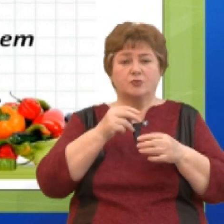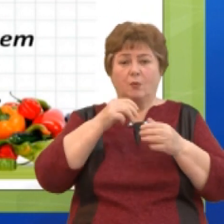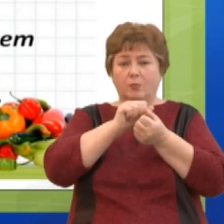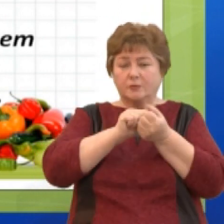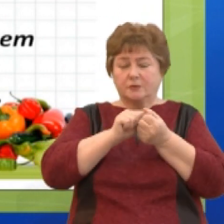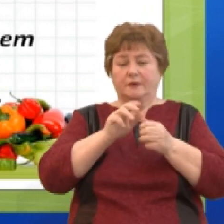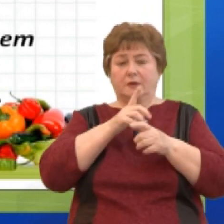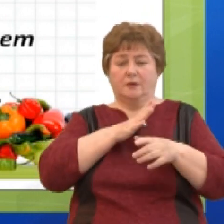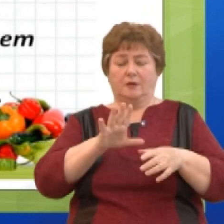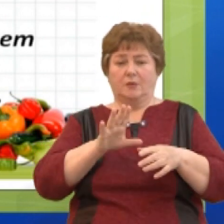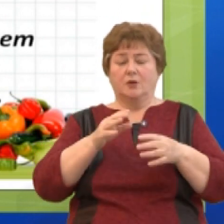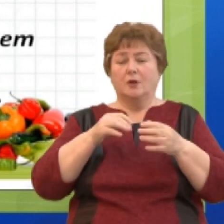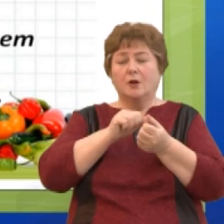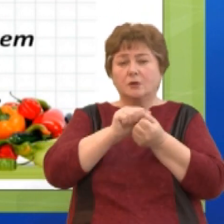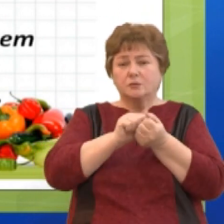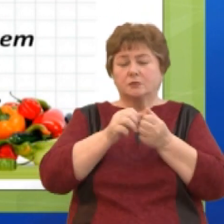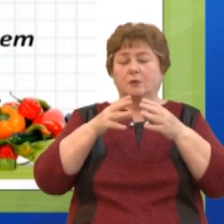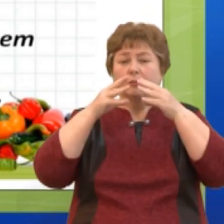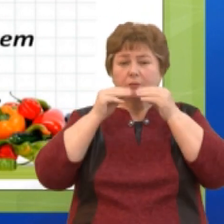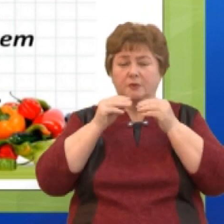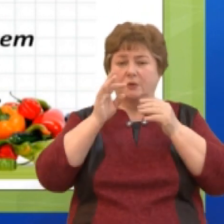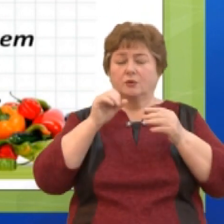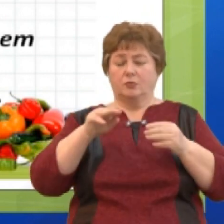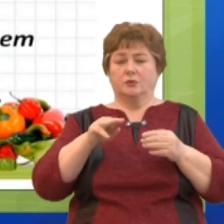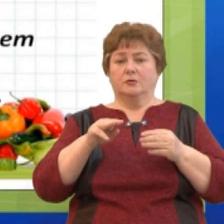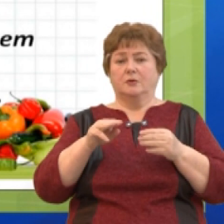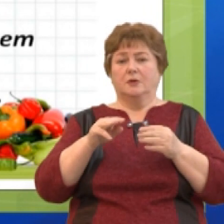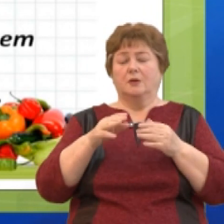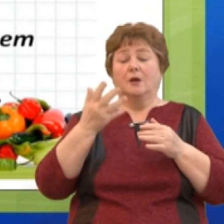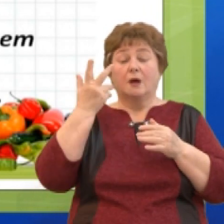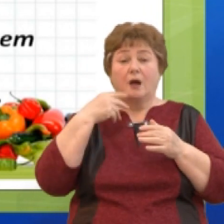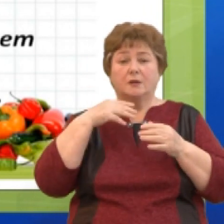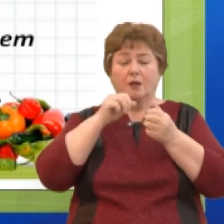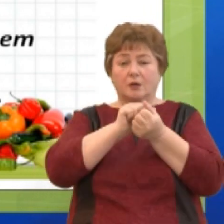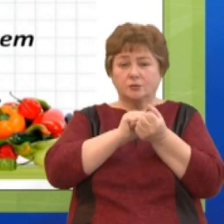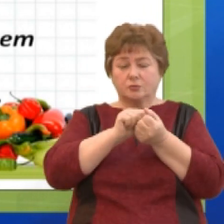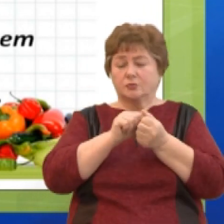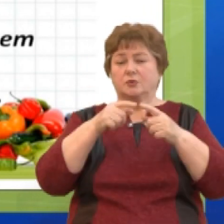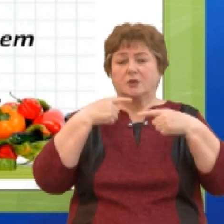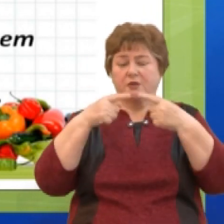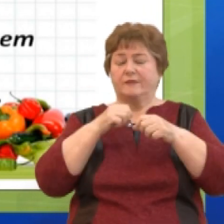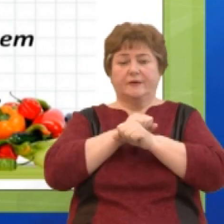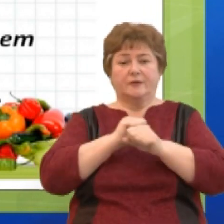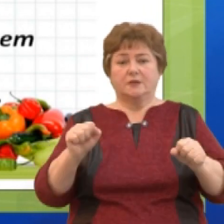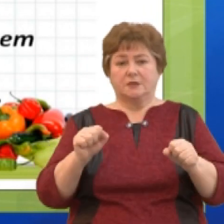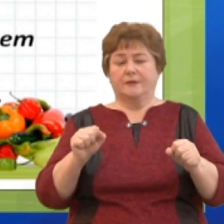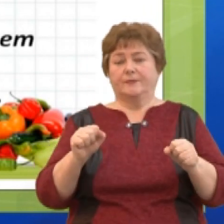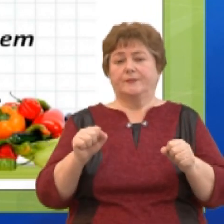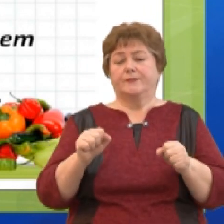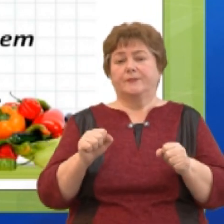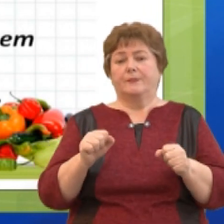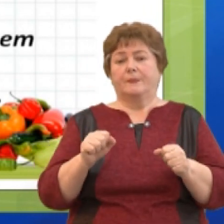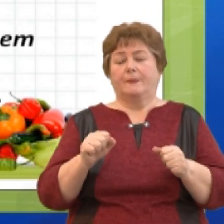прожуешь. Жуй закрытым ртом. Когда жуешь, не разговаривай.